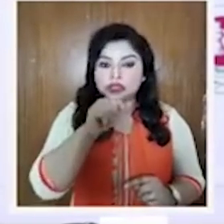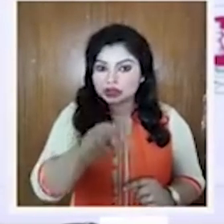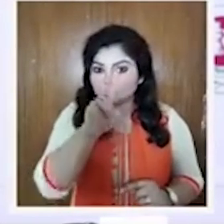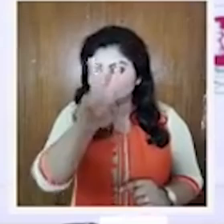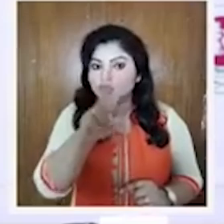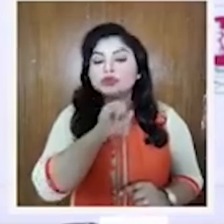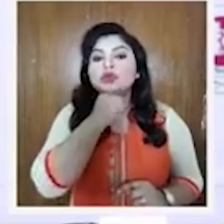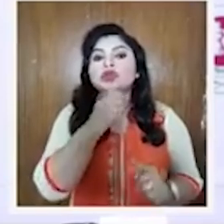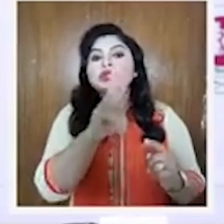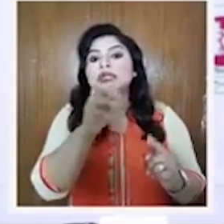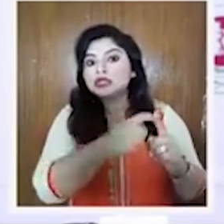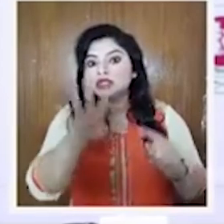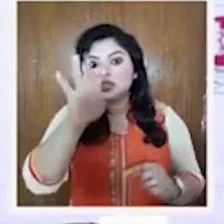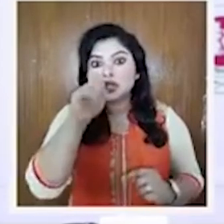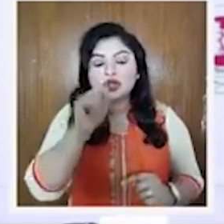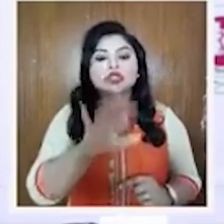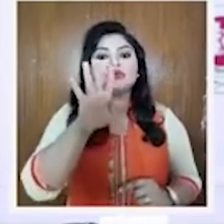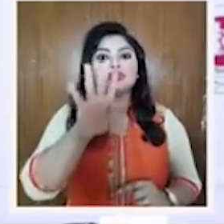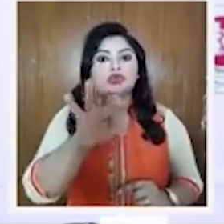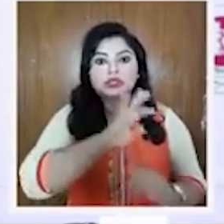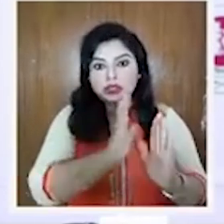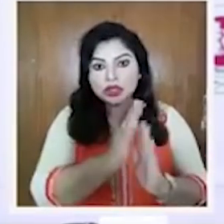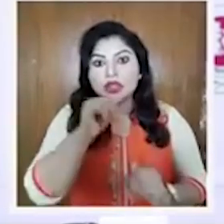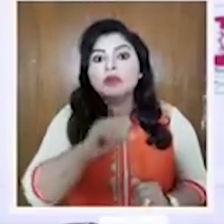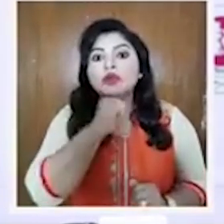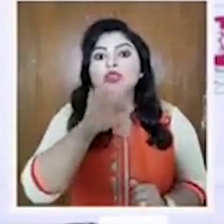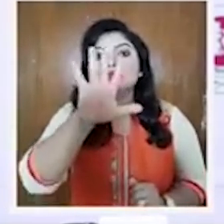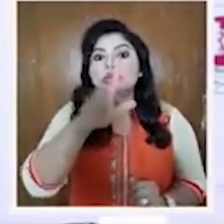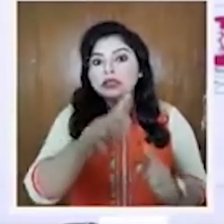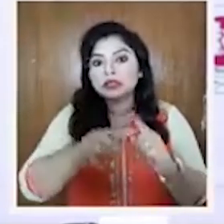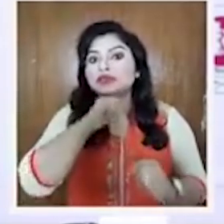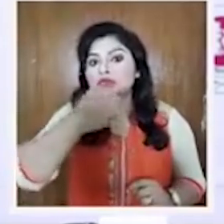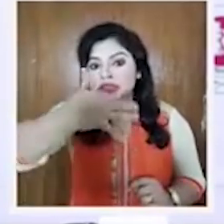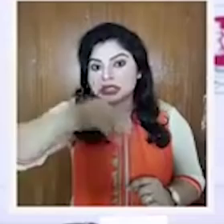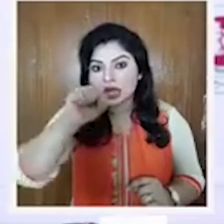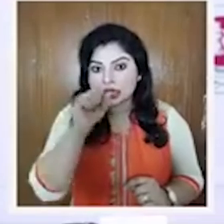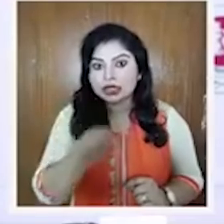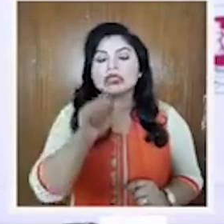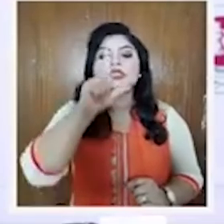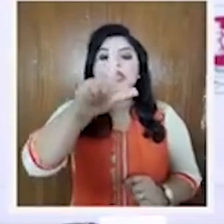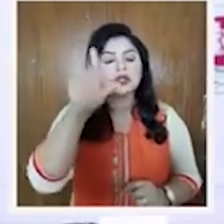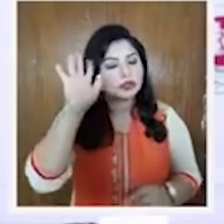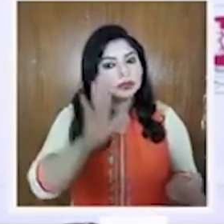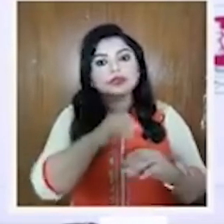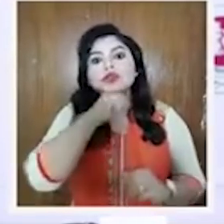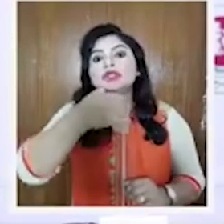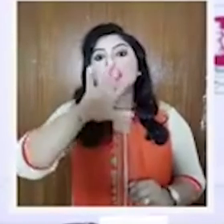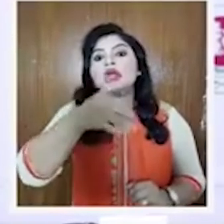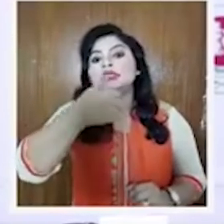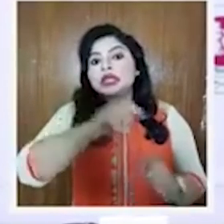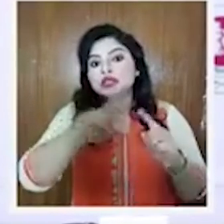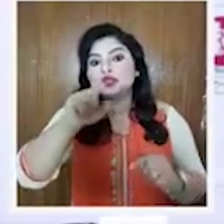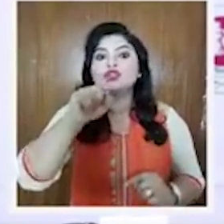বয়স বিভাজনে 24 ঘন্টা যারা মৃত্যুবরণ করেছেন তাদের মধ্যে 31 থেকে 30 বছর 2 জন, 31 থেকে 40 বছর 3 জন, 41 থেকে